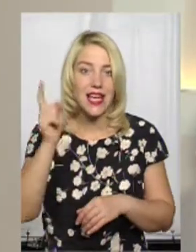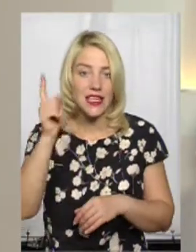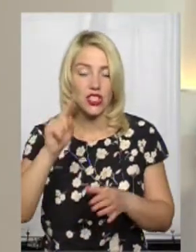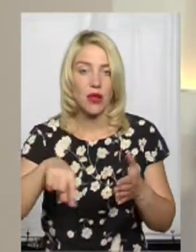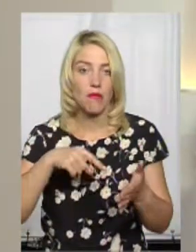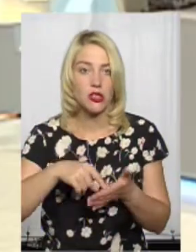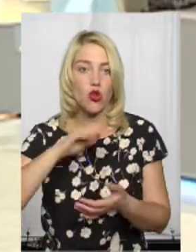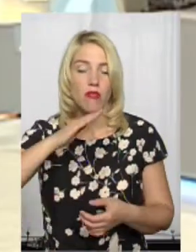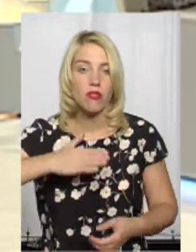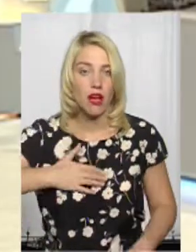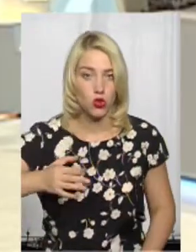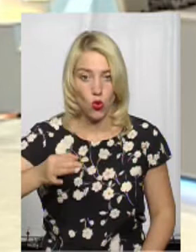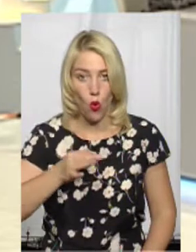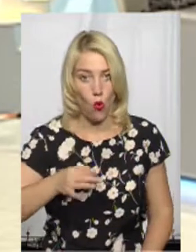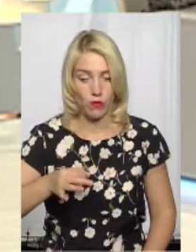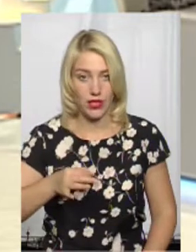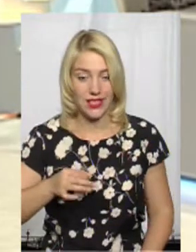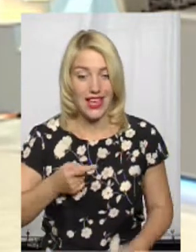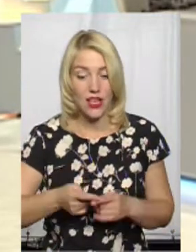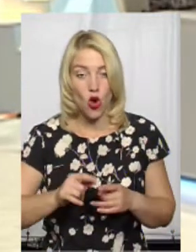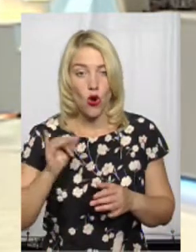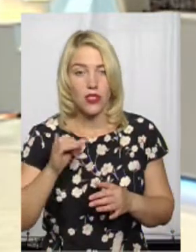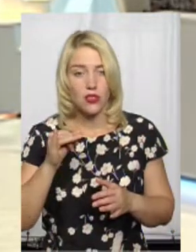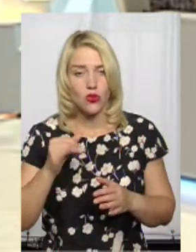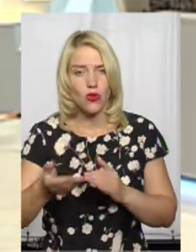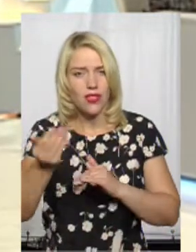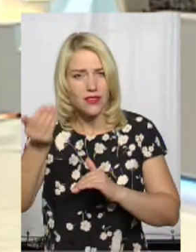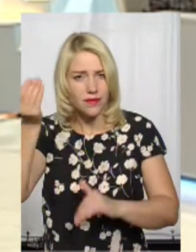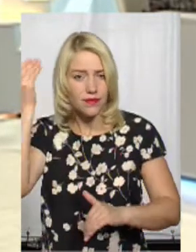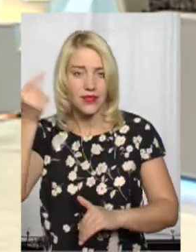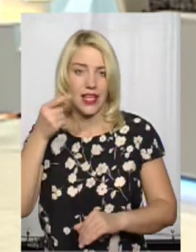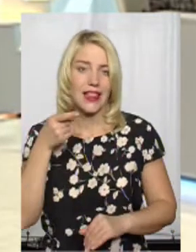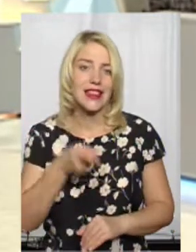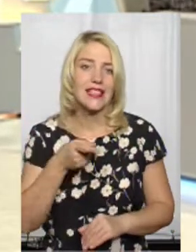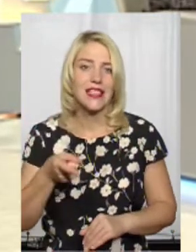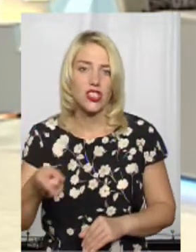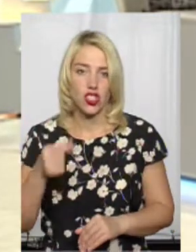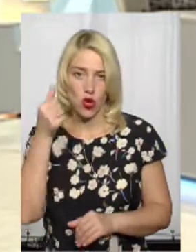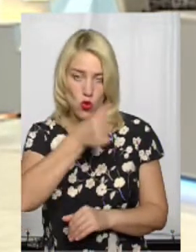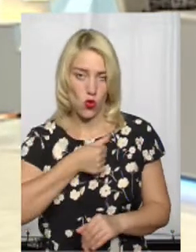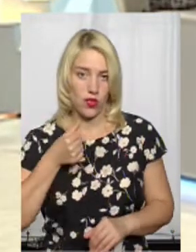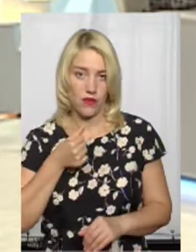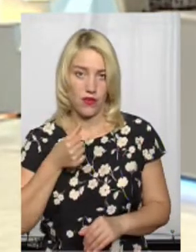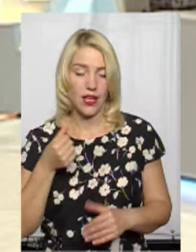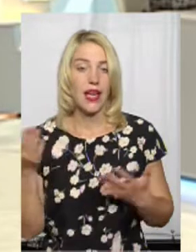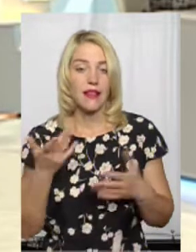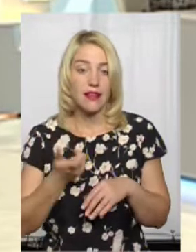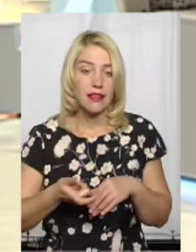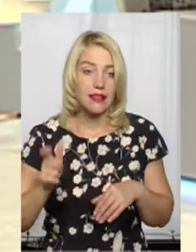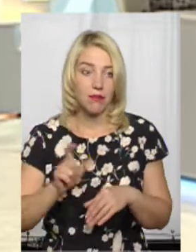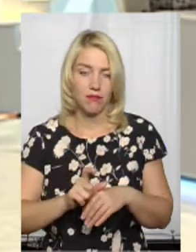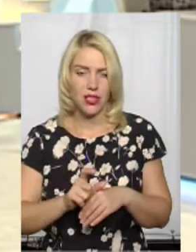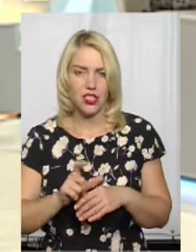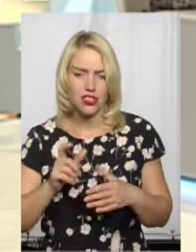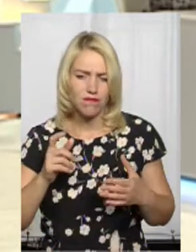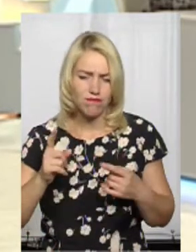нашій області, і його історія сягає більше тисячі років. Які більш давні знахідки